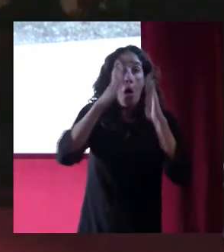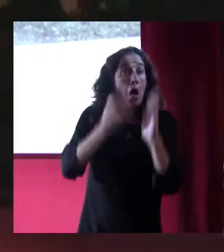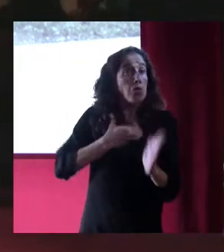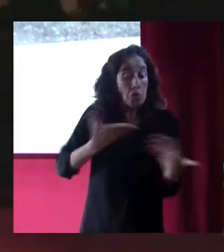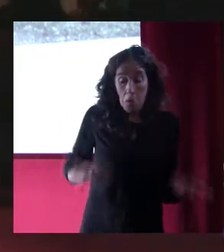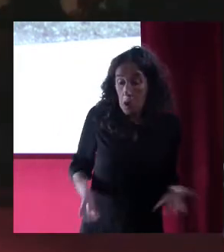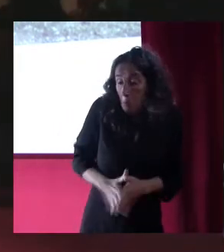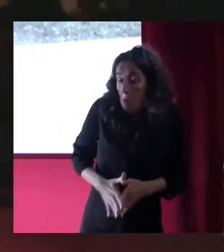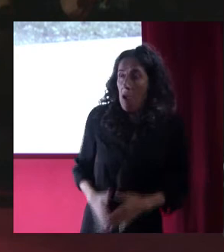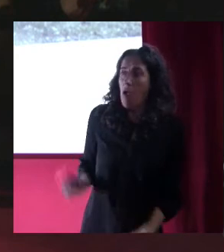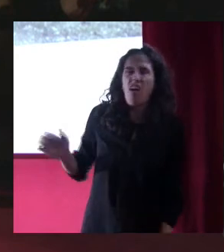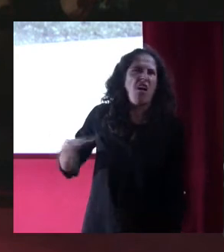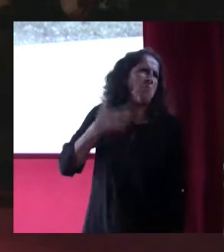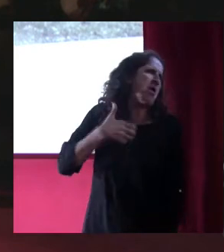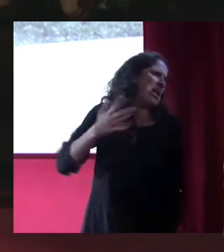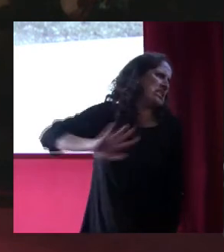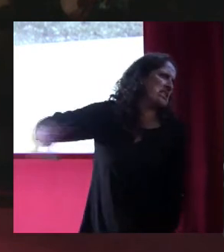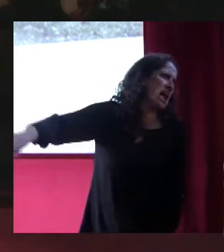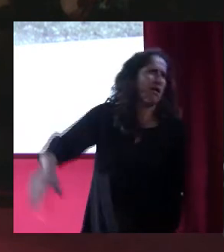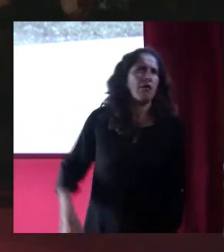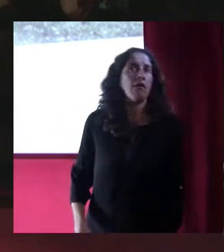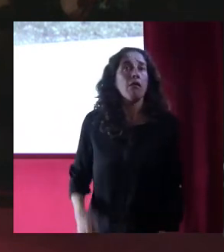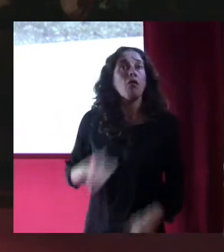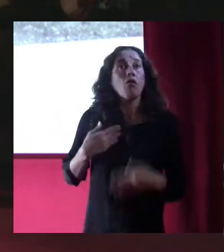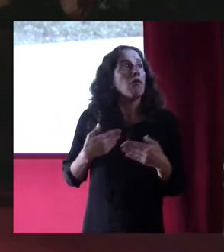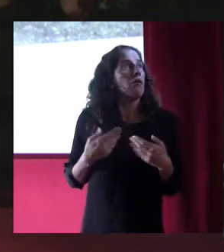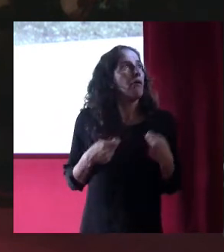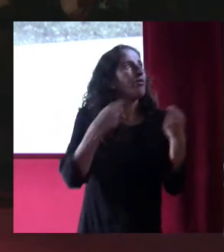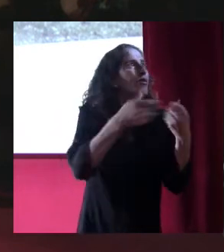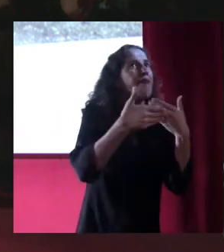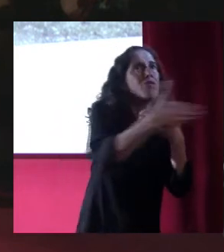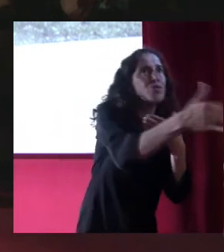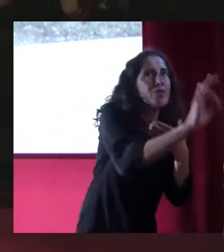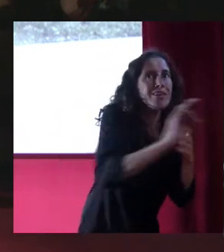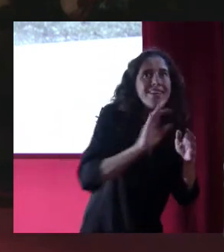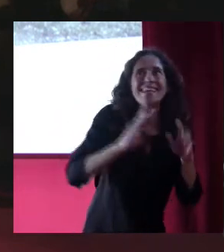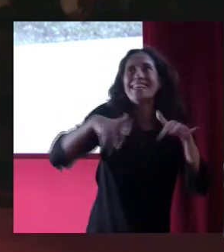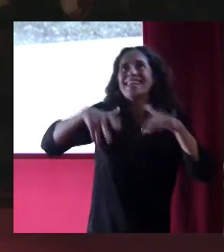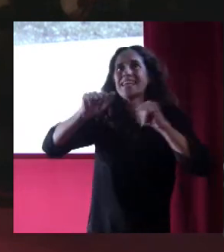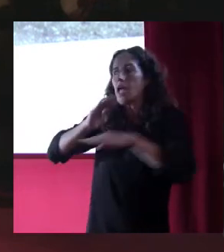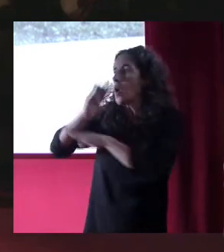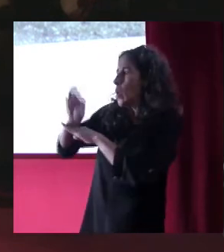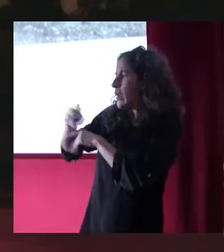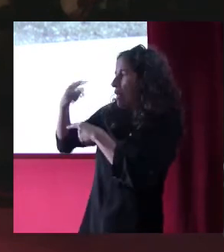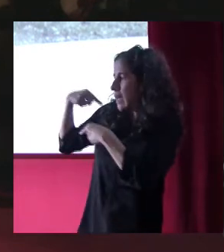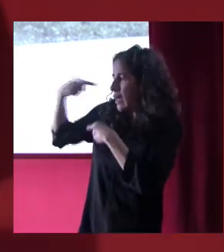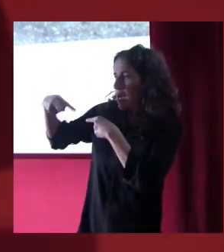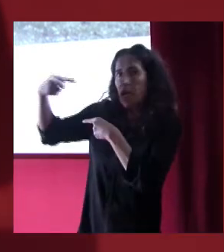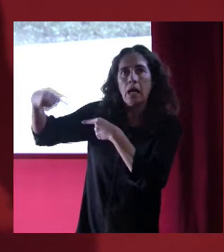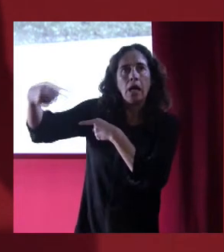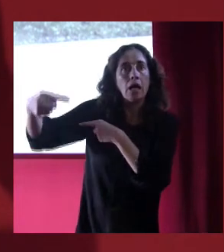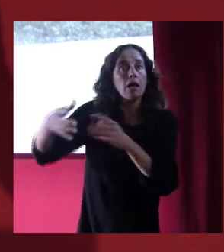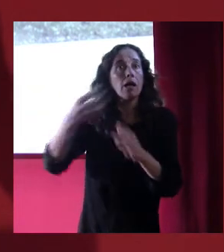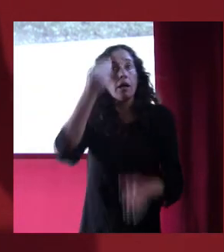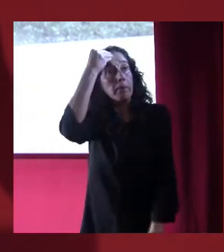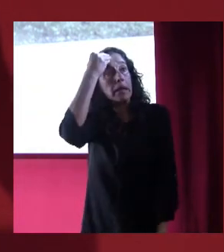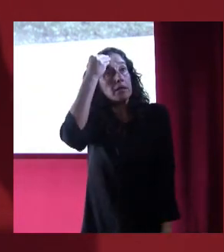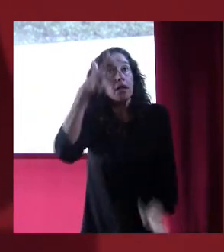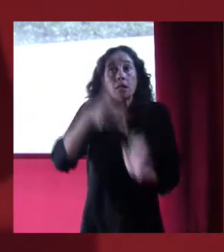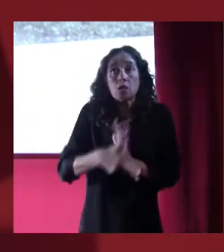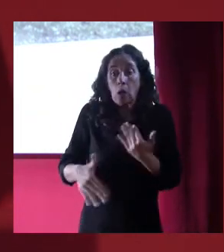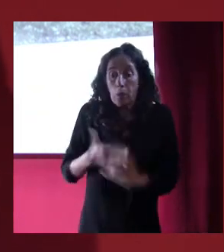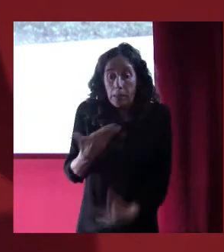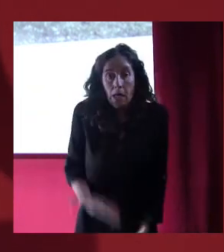fa nosa. Ni generen futur ni preserven el llegat. És com si pensessin que la història comença amb